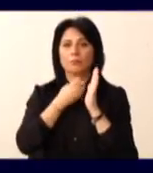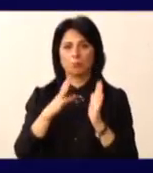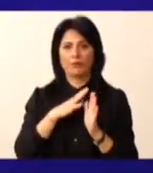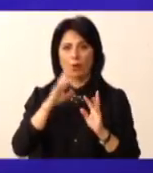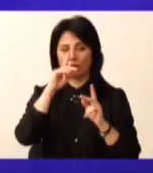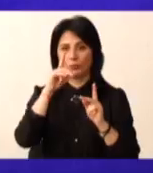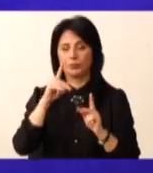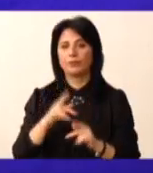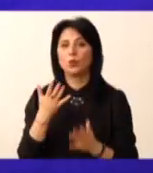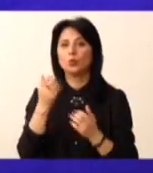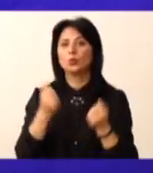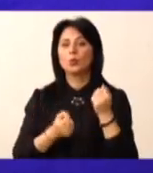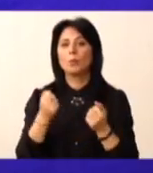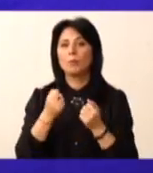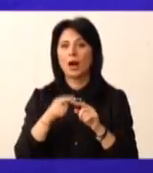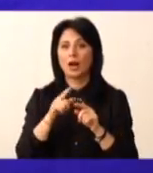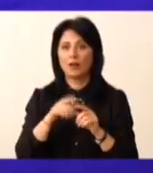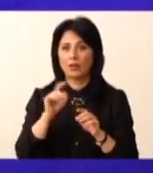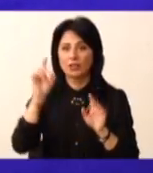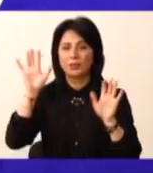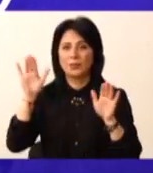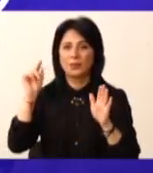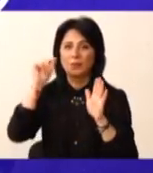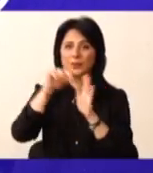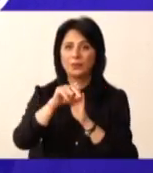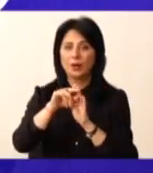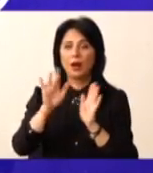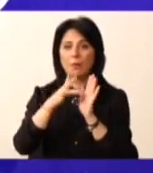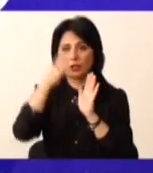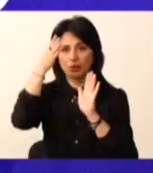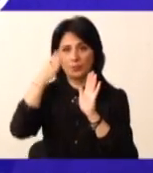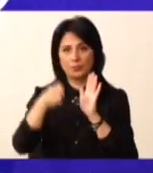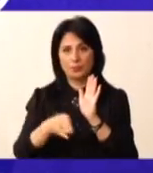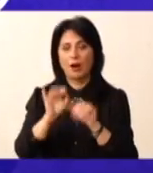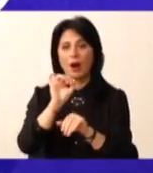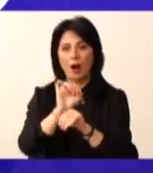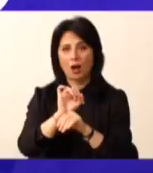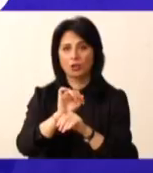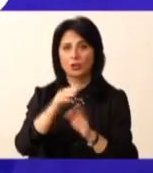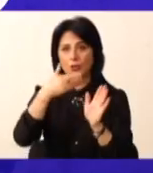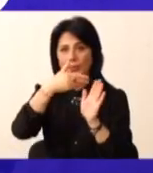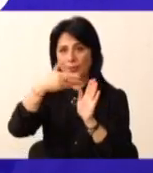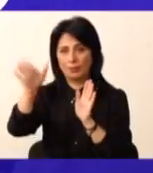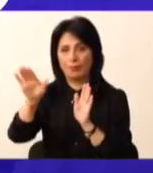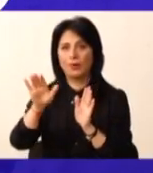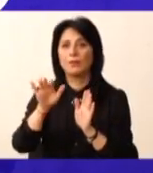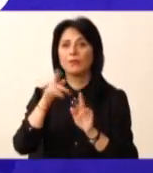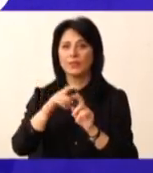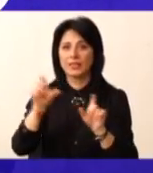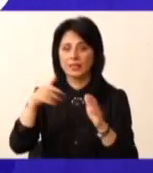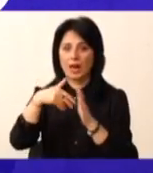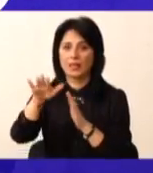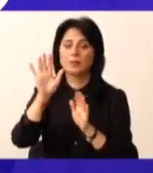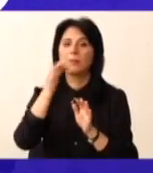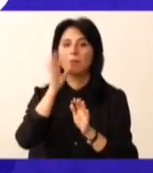გზებში. თუ მანქანის სალონში მწერი შემოფრინდა, ჩამოუშვით ფანჯრის მინა ან გაჩერდით, გააღეთ კარები და გზა